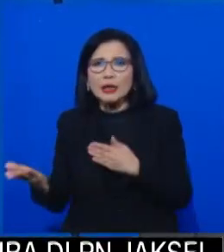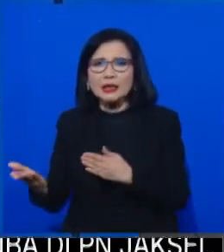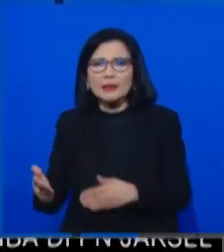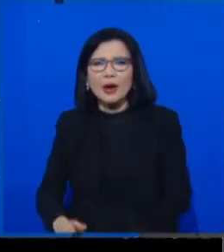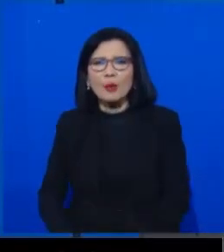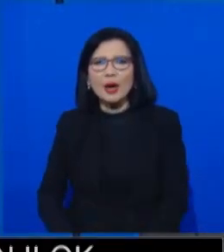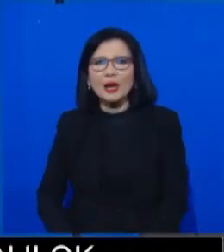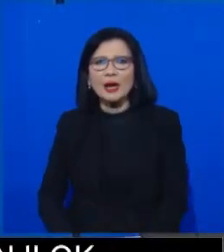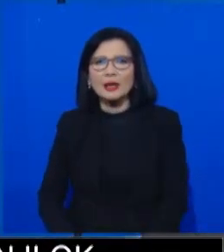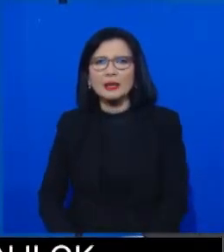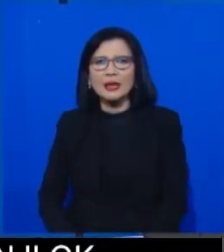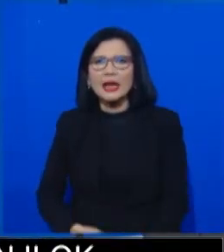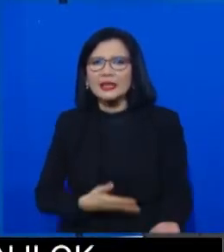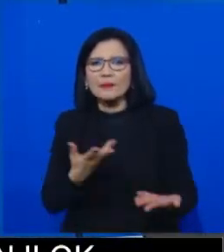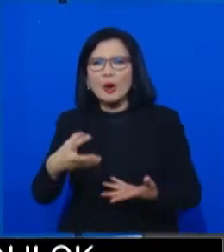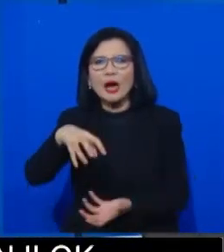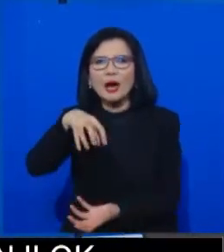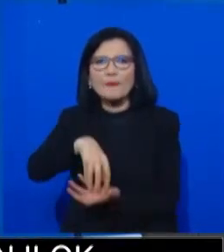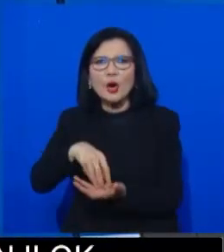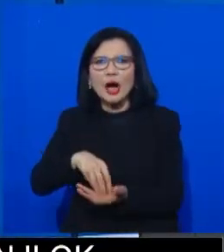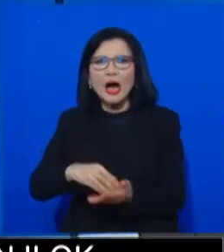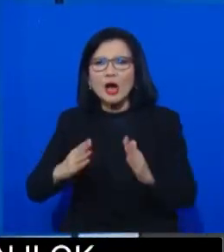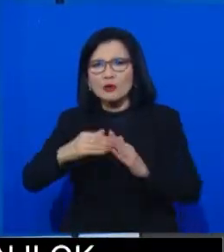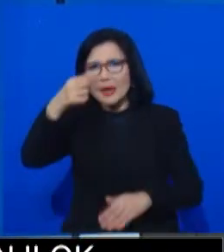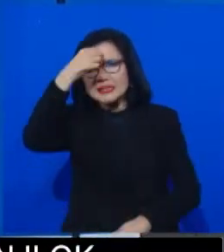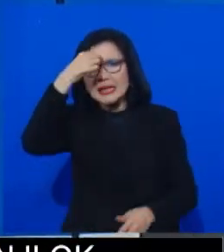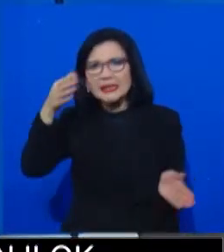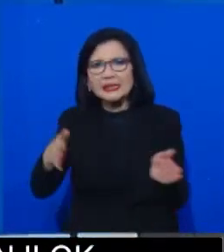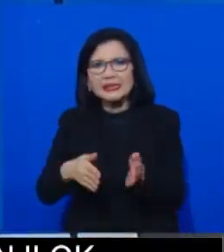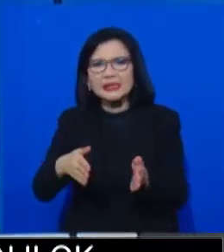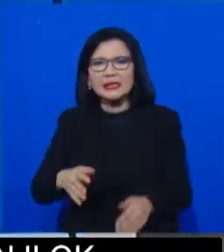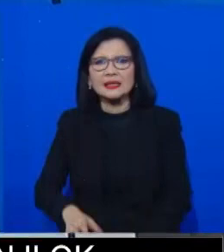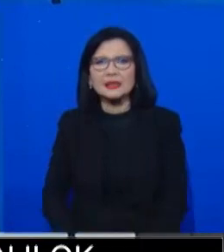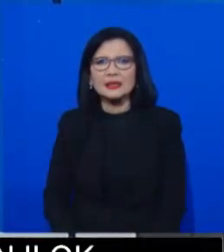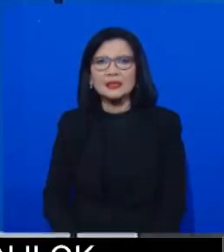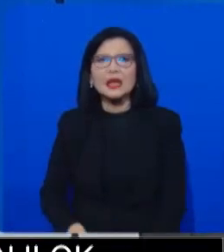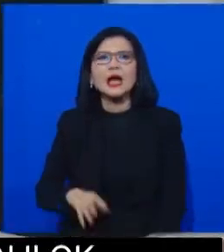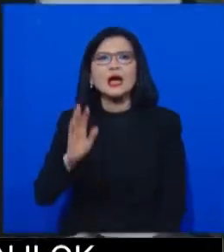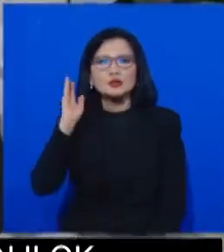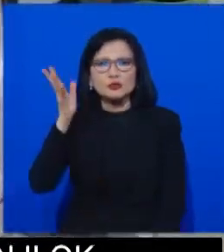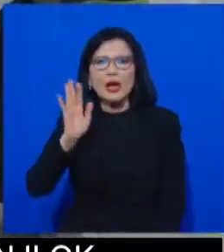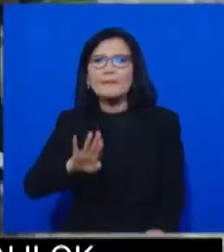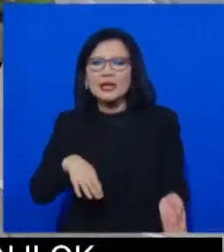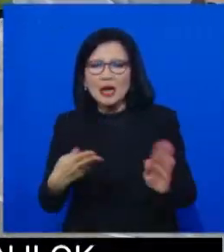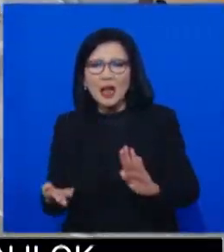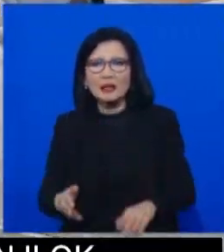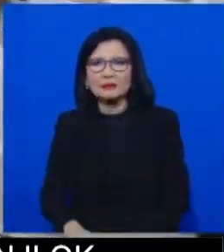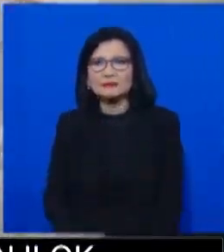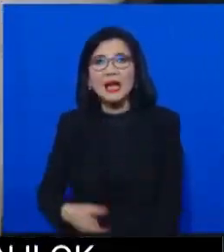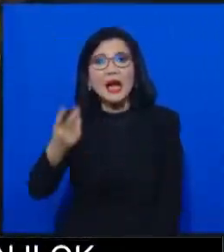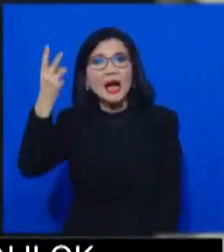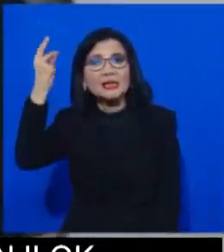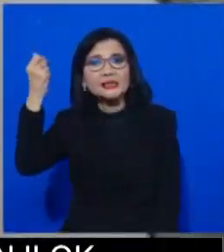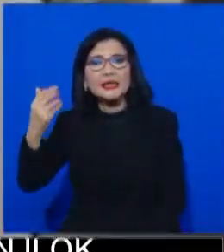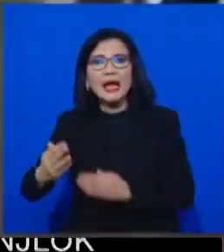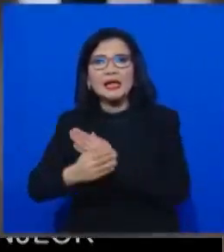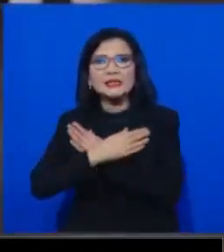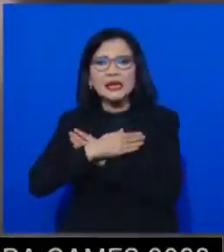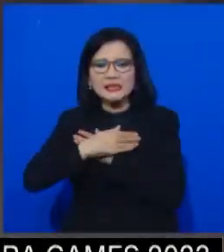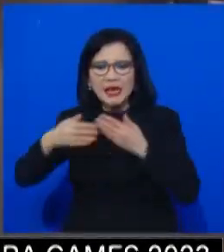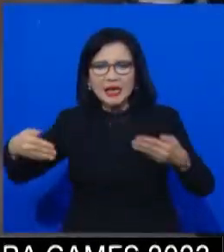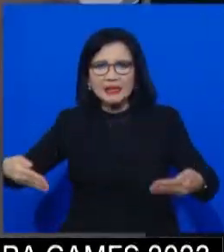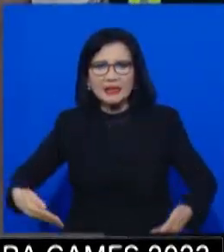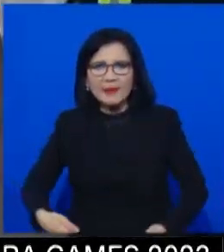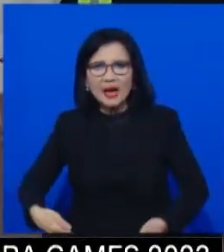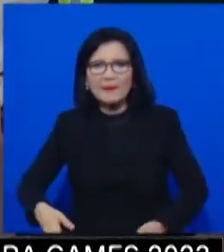KKHI Mekah atau Klinik Kesehatan Haji Indonesia dalam keadaan sudah meninggal. Rencananya jenazah akan dimakamkan di